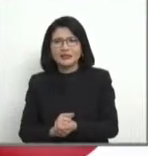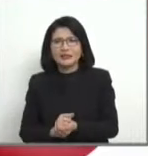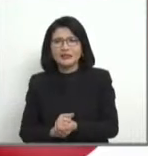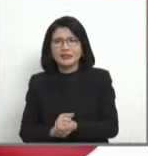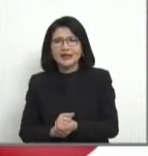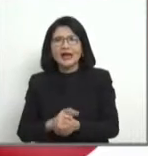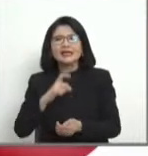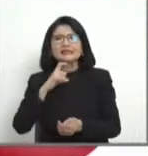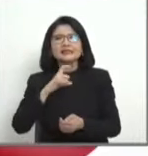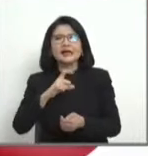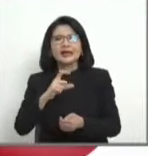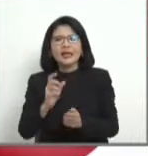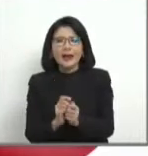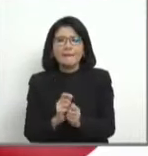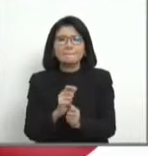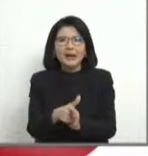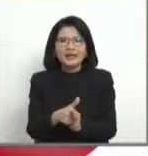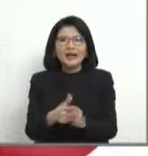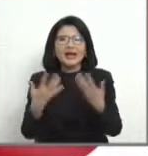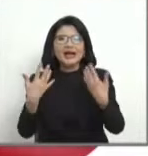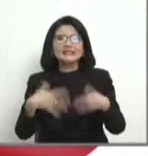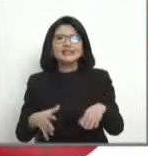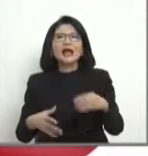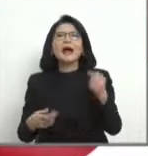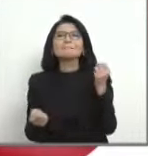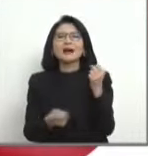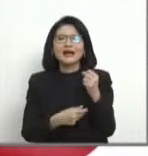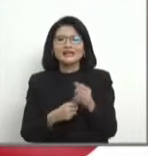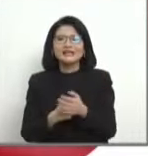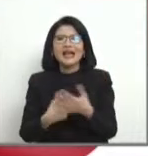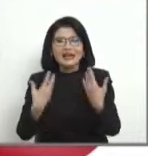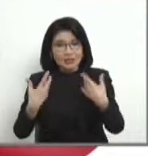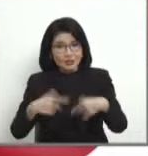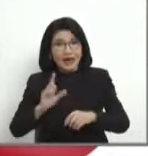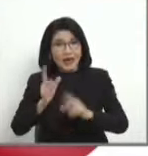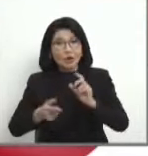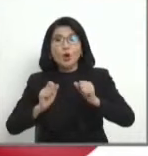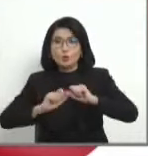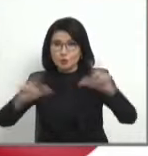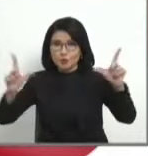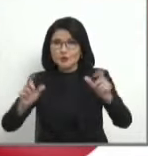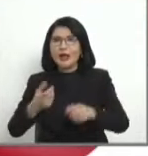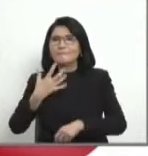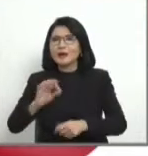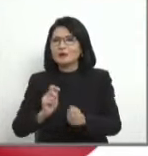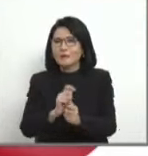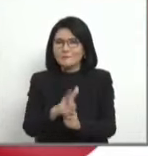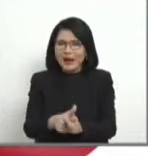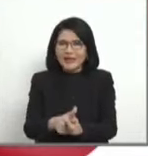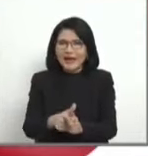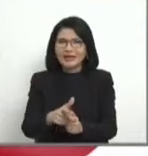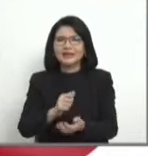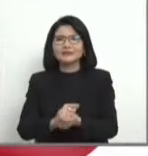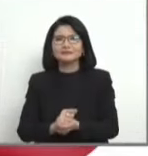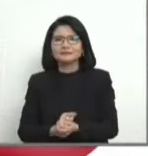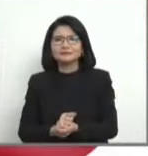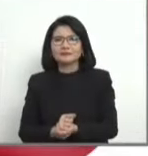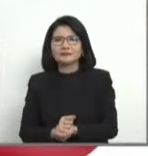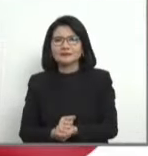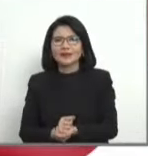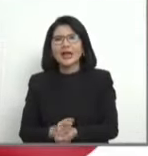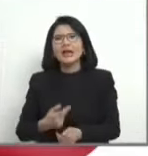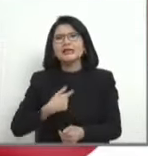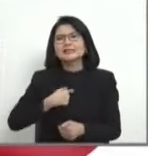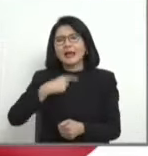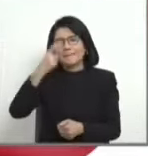seperti yarnen, bayarnya setelah panen. Panennya apa? Ketika dia sudah lulus. Maka liberalisasi yang mesti dihentikan ini menurut